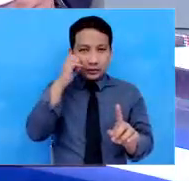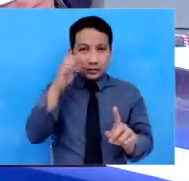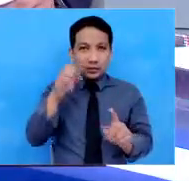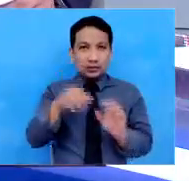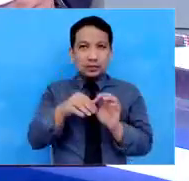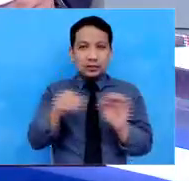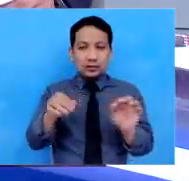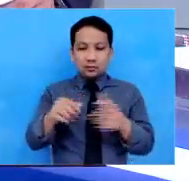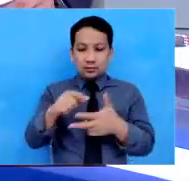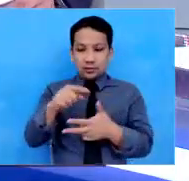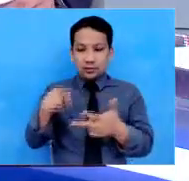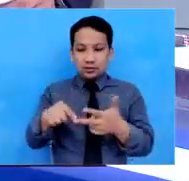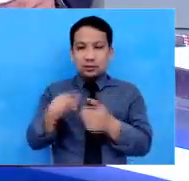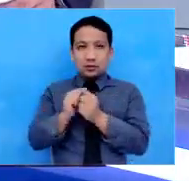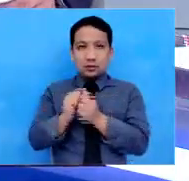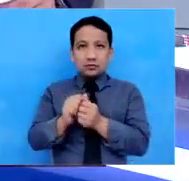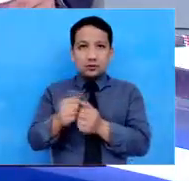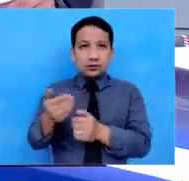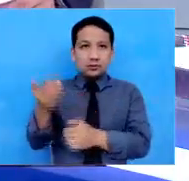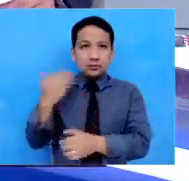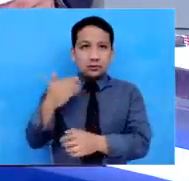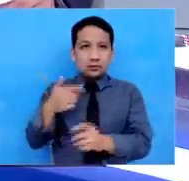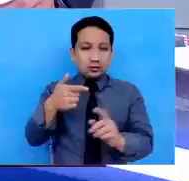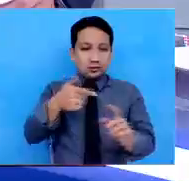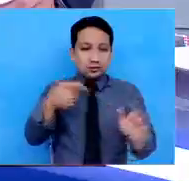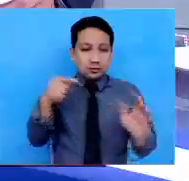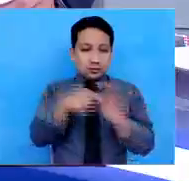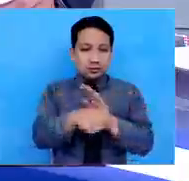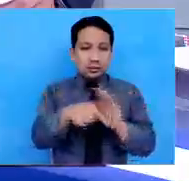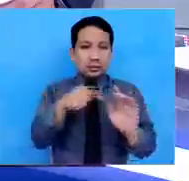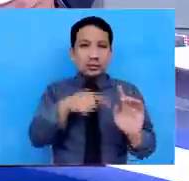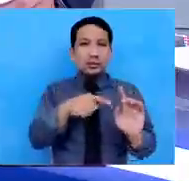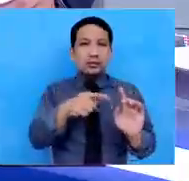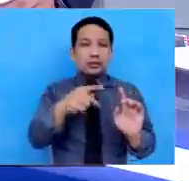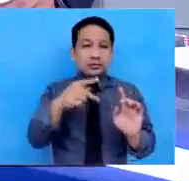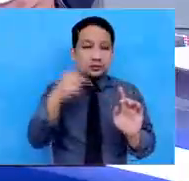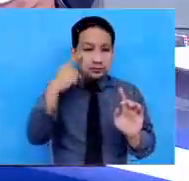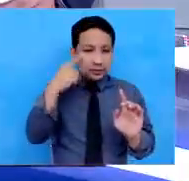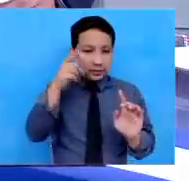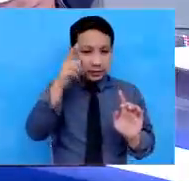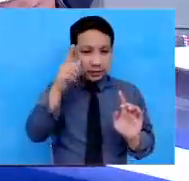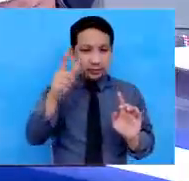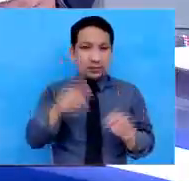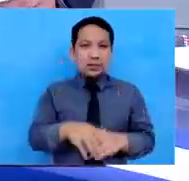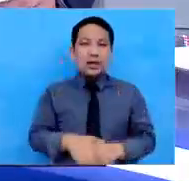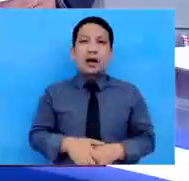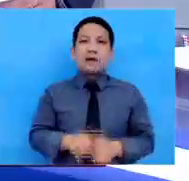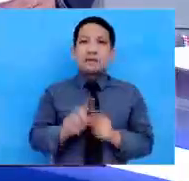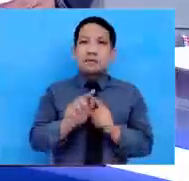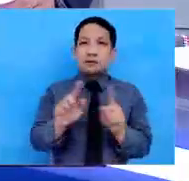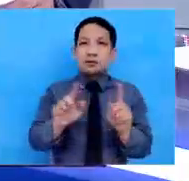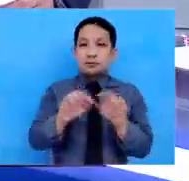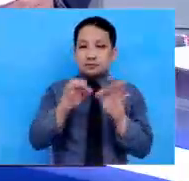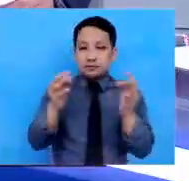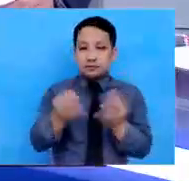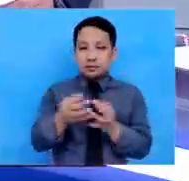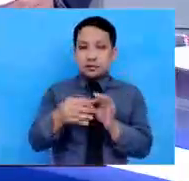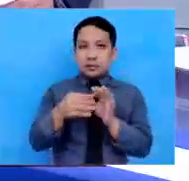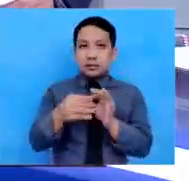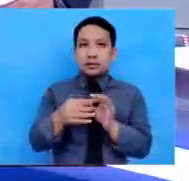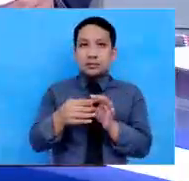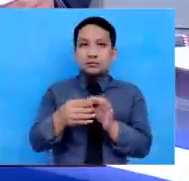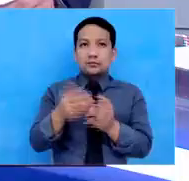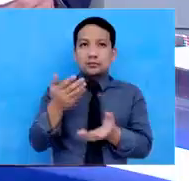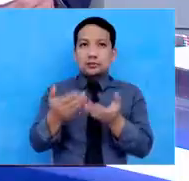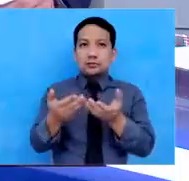pang kasabwat niya nung tampangan si Ka Percy. Sa kabila po niyan, hindi isinasantabi ng pamilya ng broadcaster ang posibilidad na may